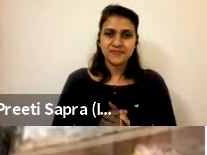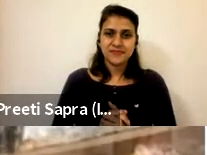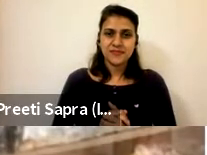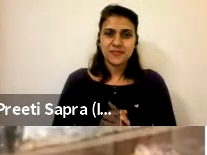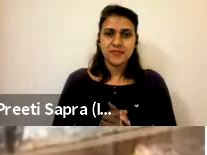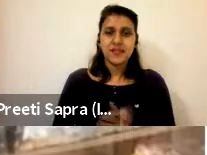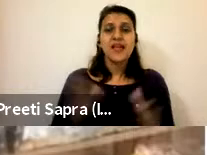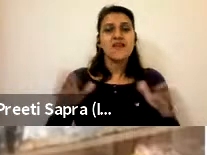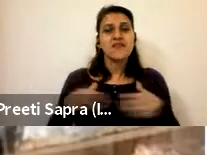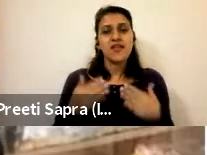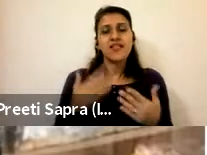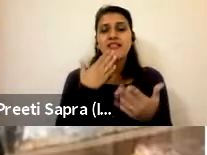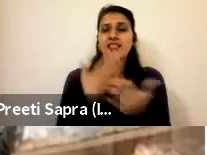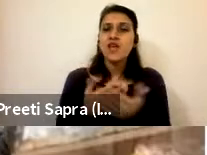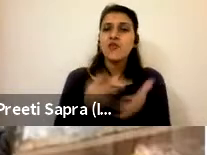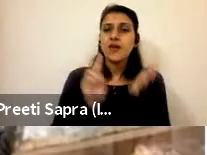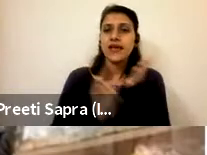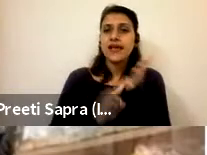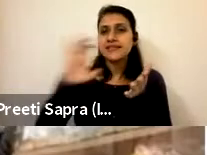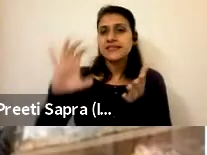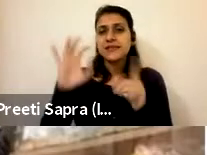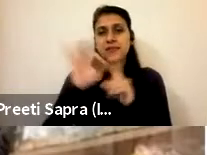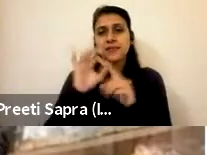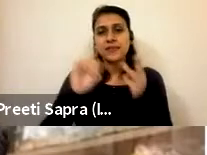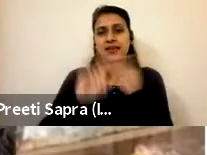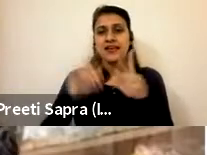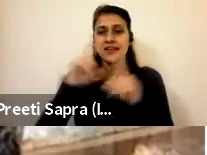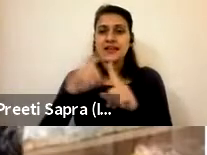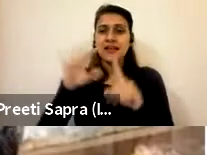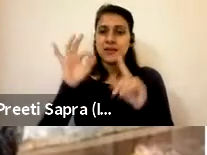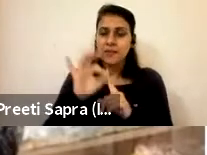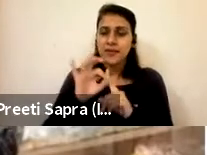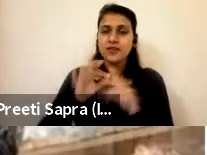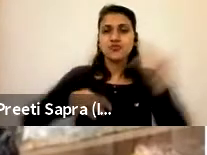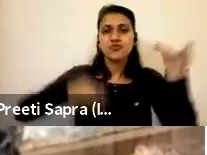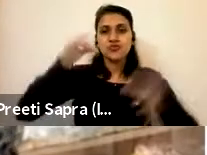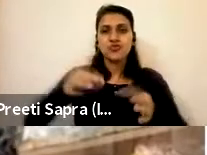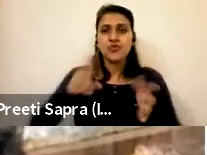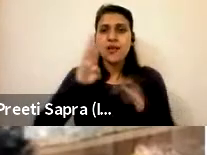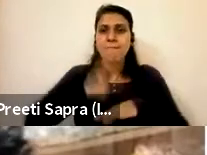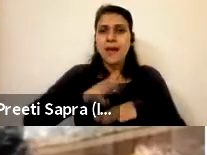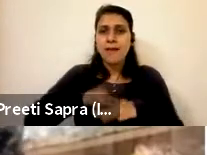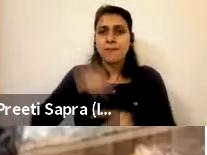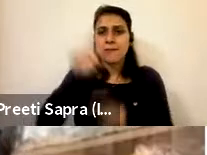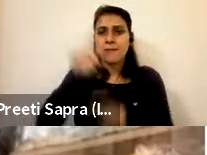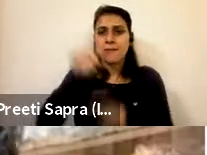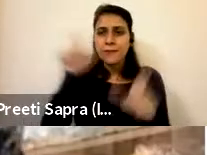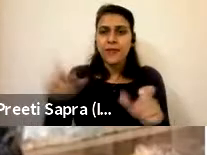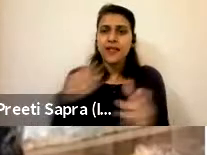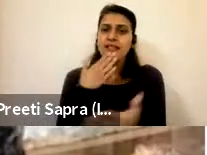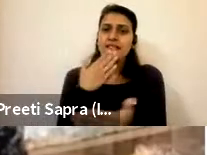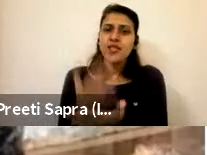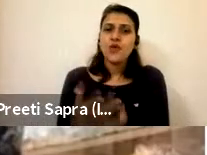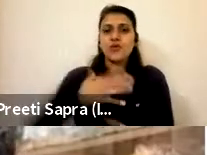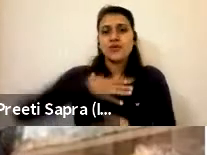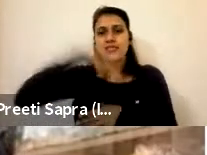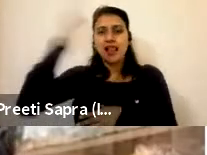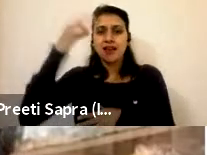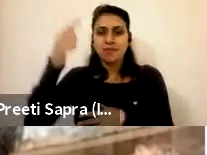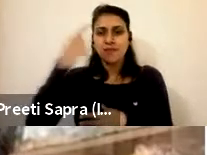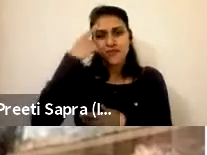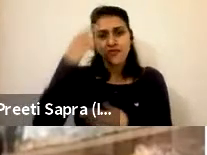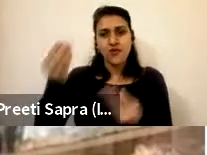ಎಲ್ಲ ಟೀಮ್ ಯಾರು ನಾನು ಆಯ್ಕೆ ಮಾಡಿದಾರೋ ಅವ್ರಿಗೆಲ್ಲರಿಗೆ ತುಂಬ ತುಂಬ ಹೃದಯಪೂರ್ವಕ ಧನ್ಯವಾದ ಹೇಳೋಕ್ಕೆ